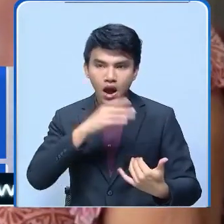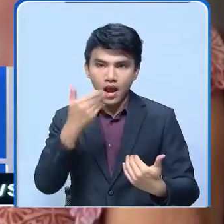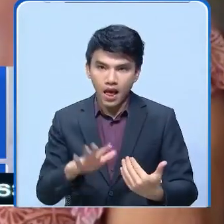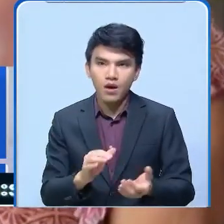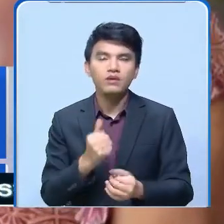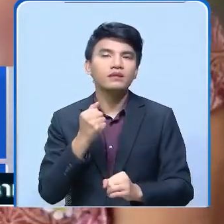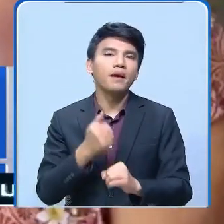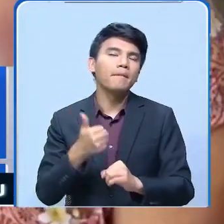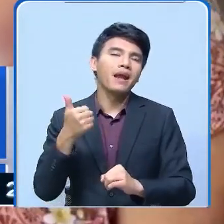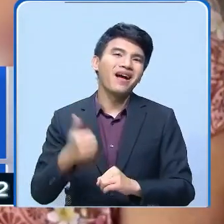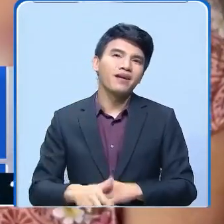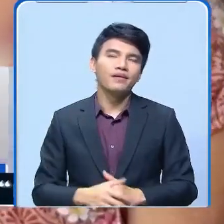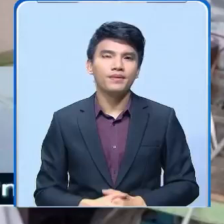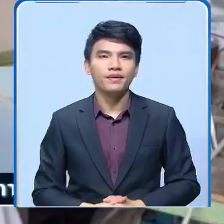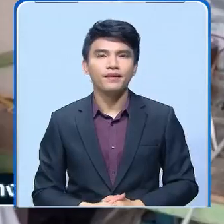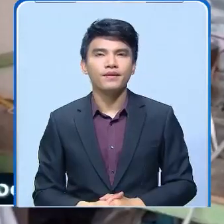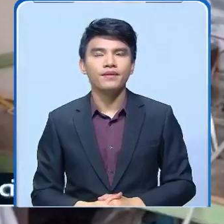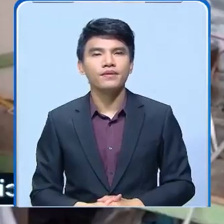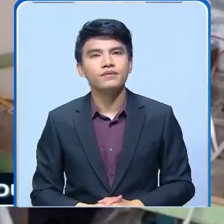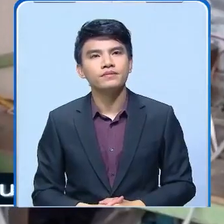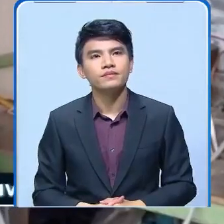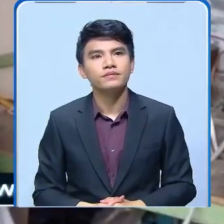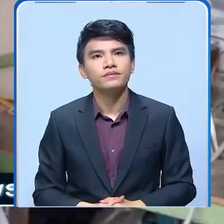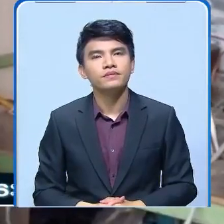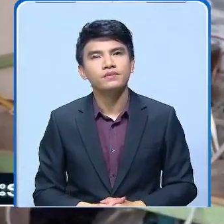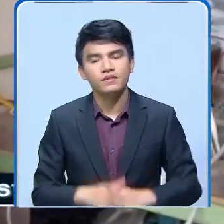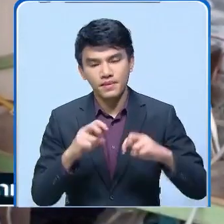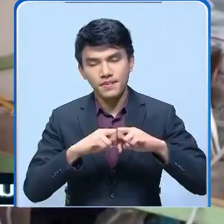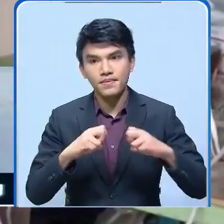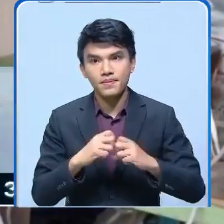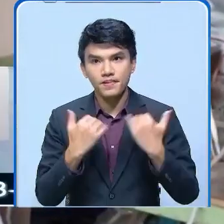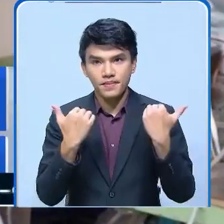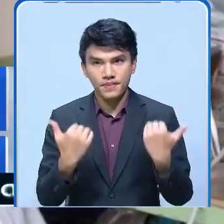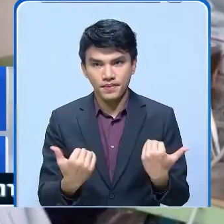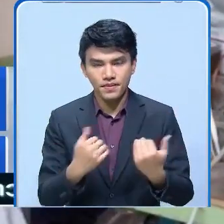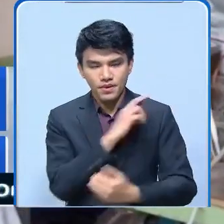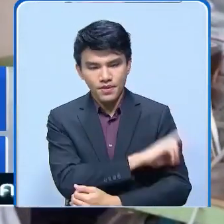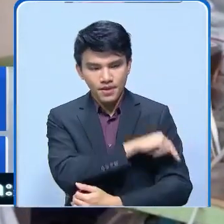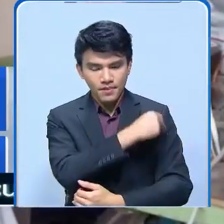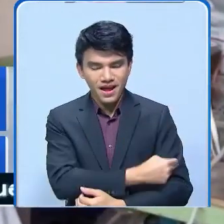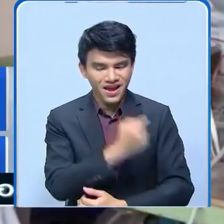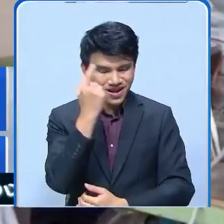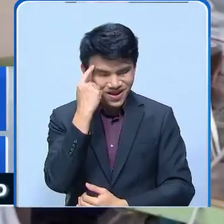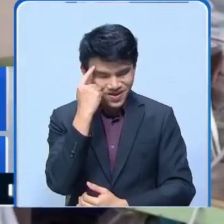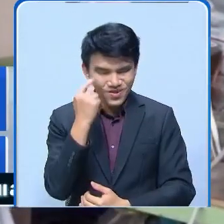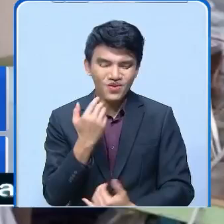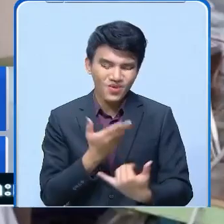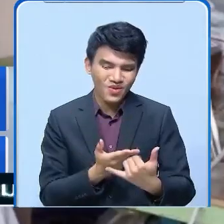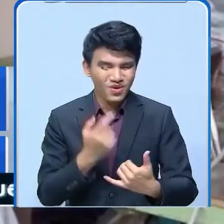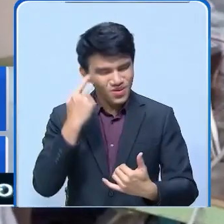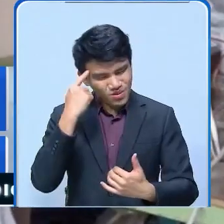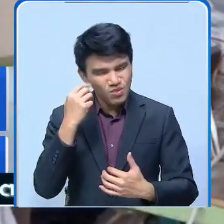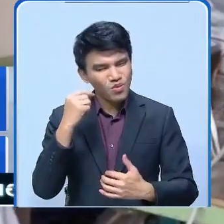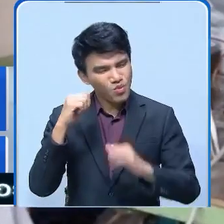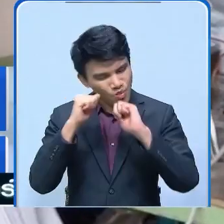ม่สำเร็จนะครับ แต่ว่าปัญหาของมันคือทางหมอโรงพยาบาลก็รู้นะเพิ่นบอกว่ามันอาการทางสมองมันเป็น